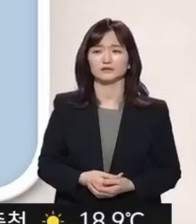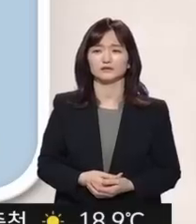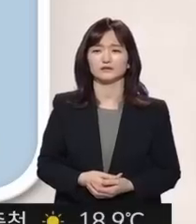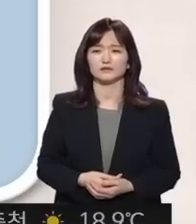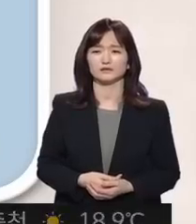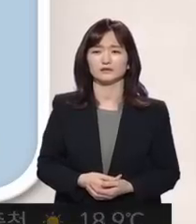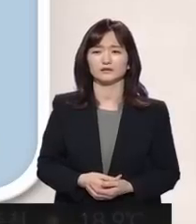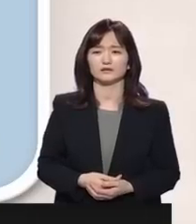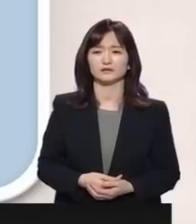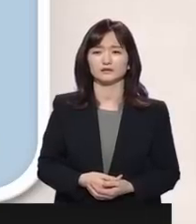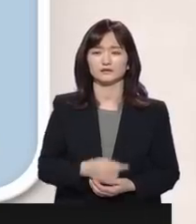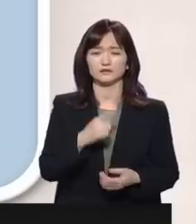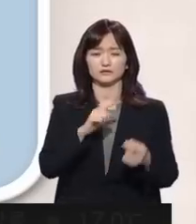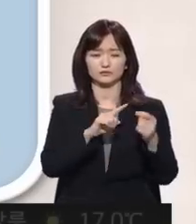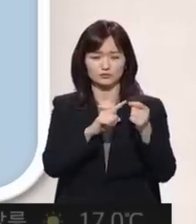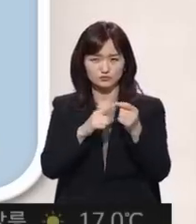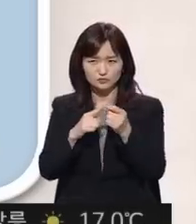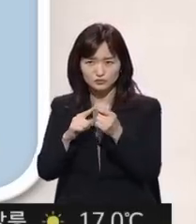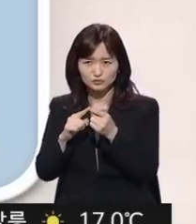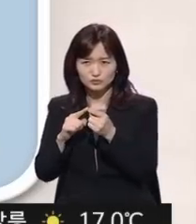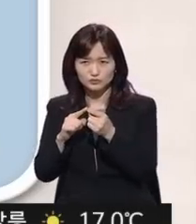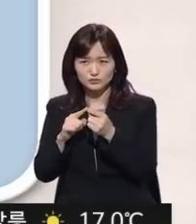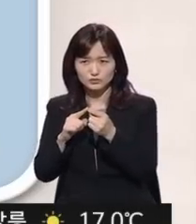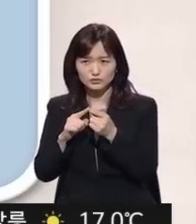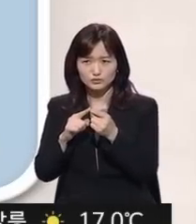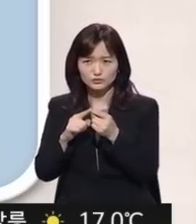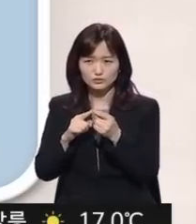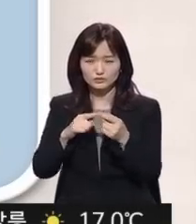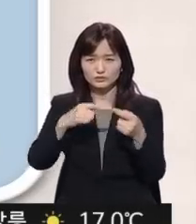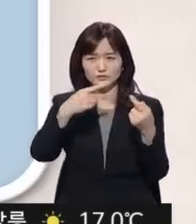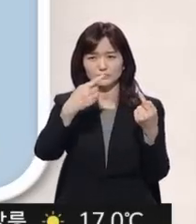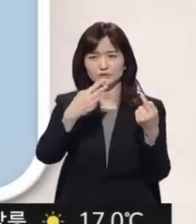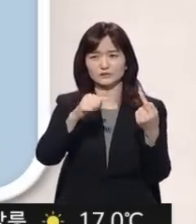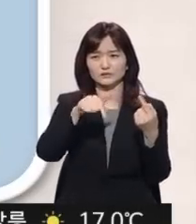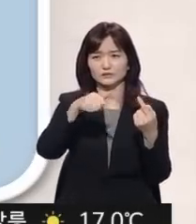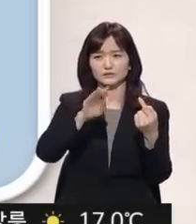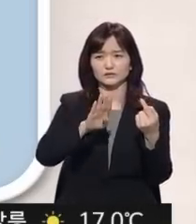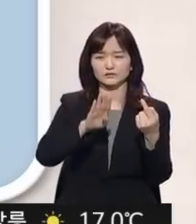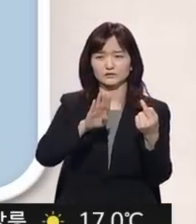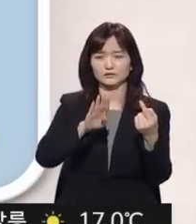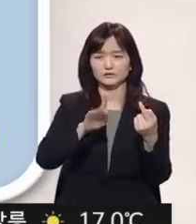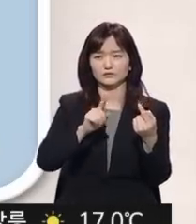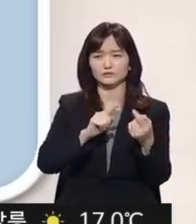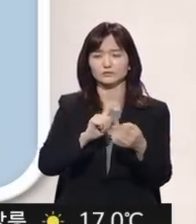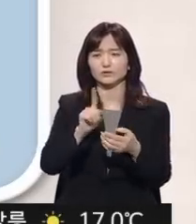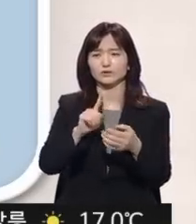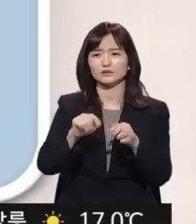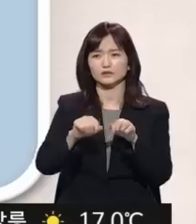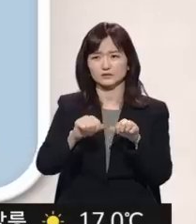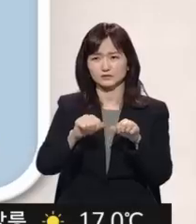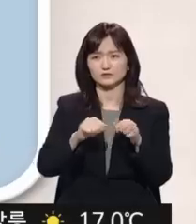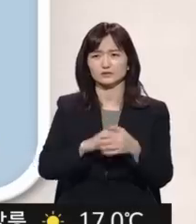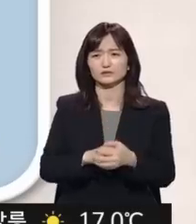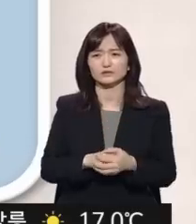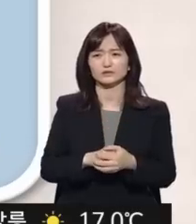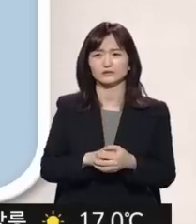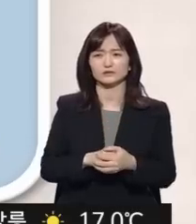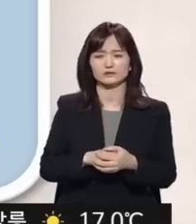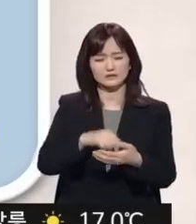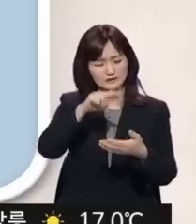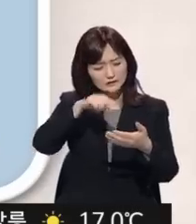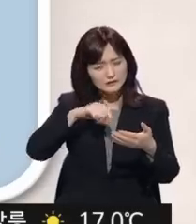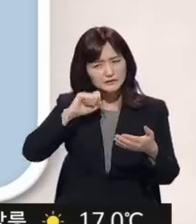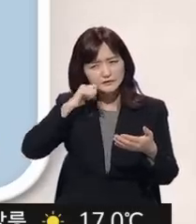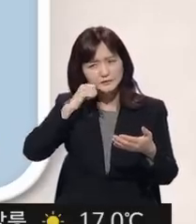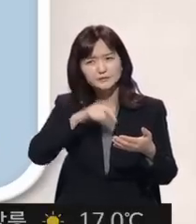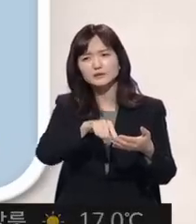국어 1등급으로 오지랖 부리면서 내가 썼다는 글 읽다가 포기했다는 거예요. 그런데 가독성이 너무 떨어지더라. 근데 빚이 꽤